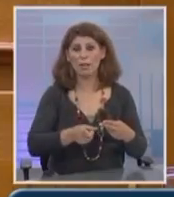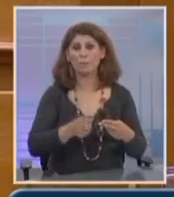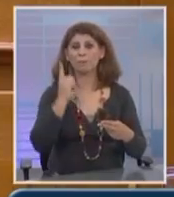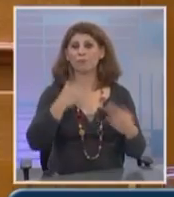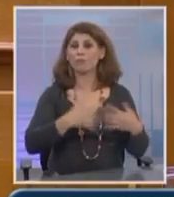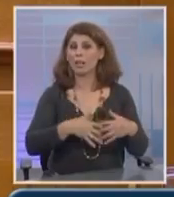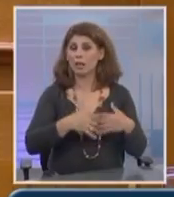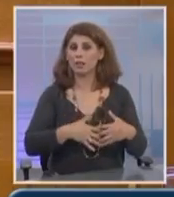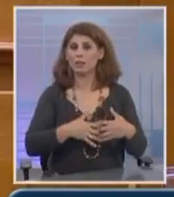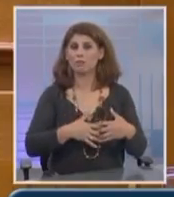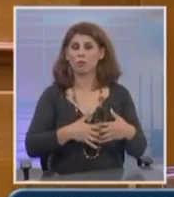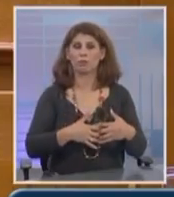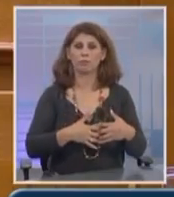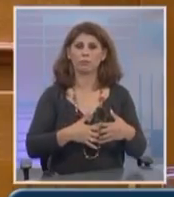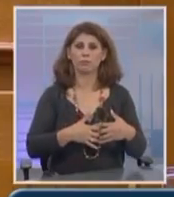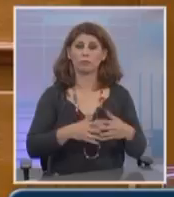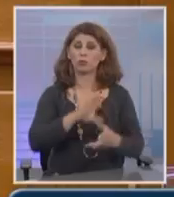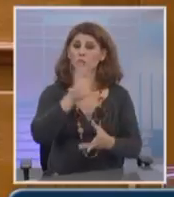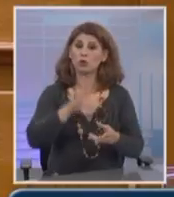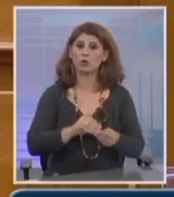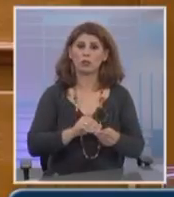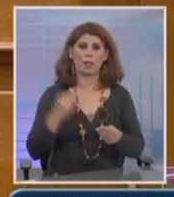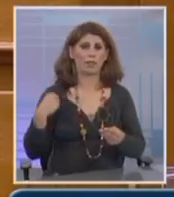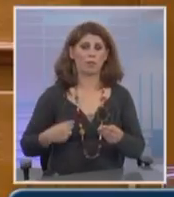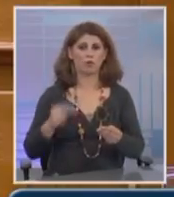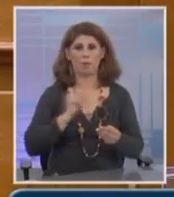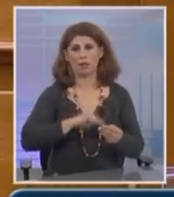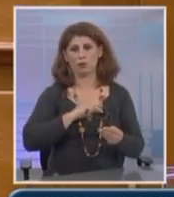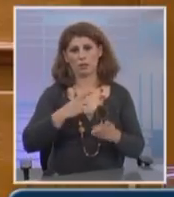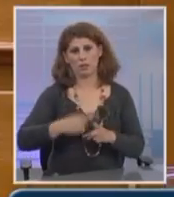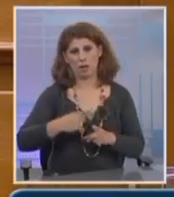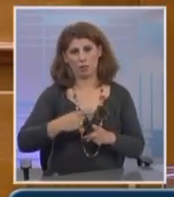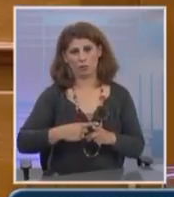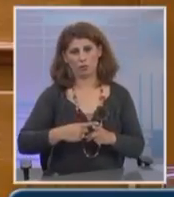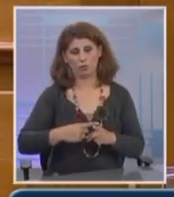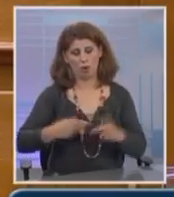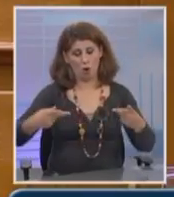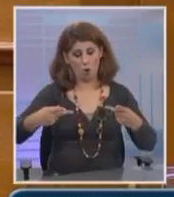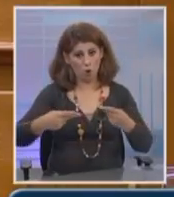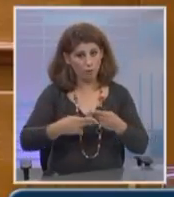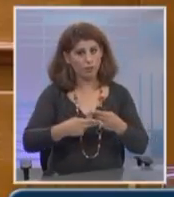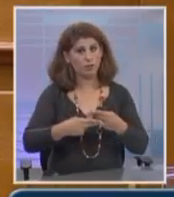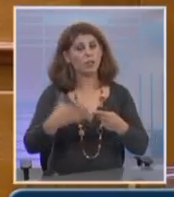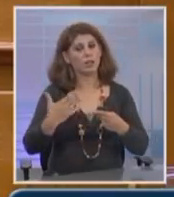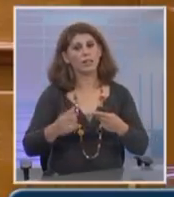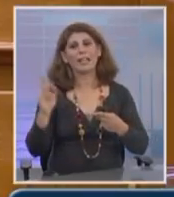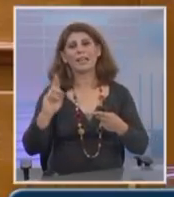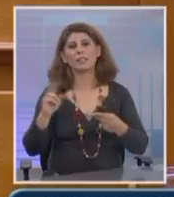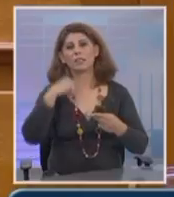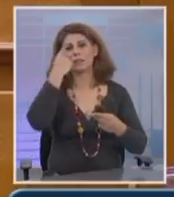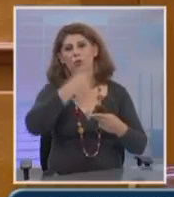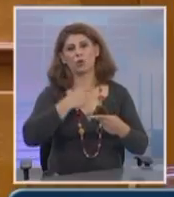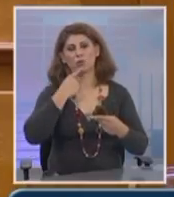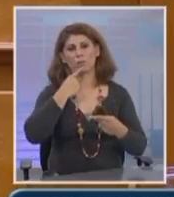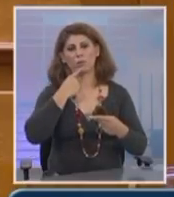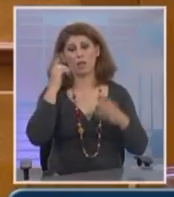ενός μηχανισμού ελόγχου του συνόλου της δημόσιας περιουσίας της χώρας. Ο κόφτης είναι η ρήτρα της προσωπικής